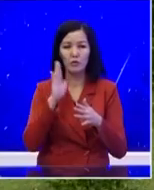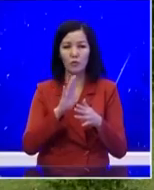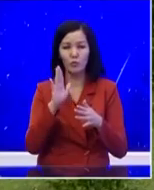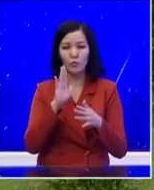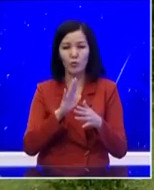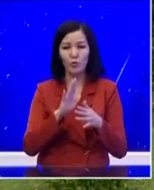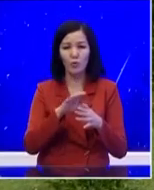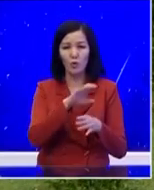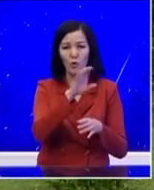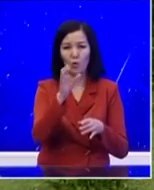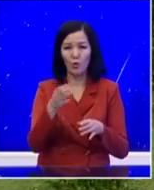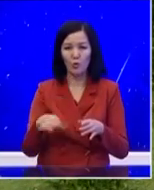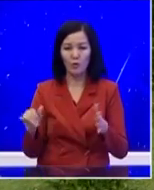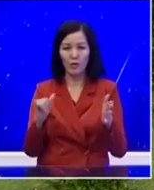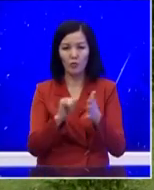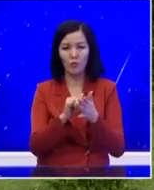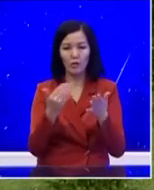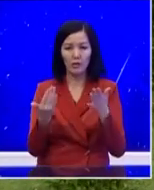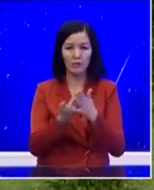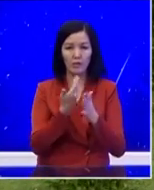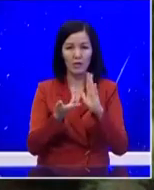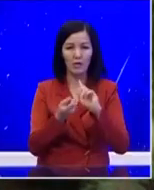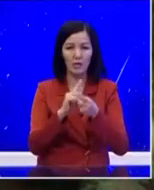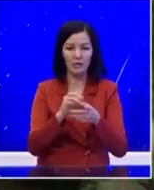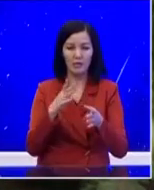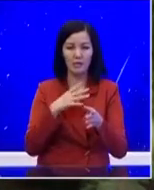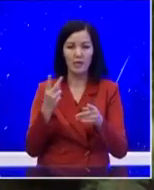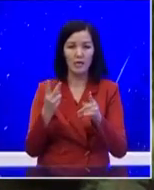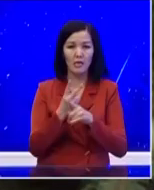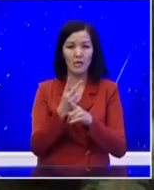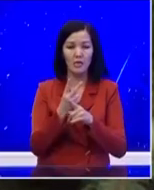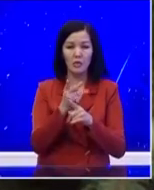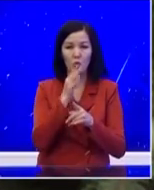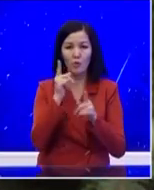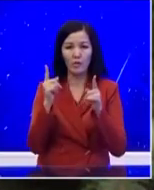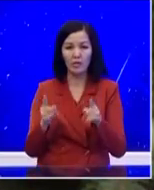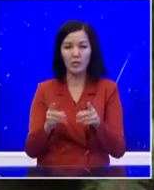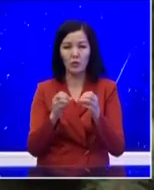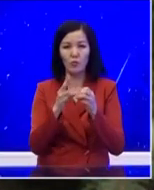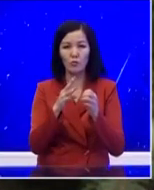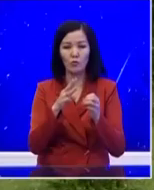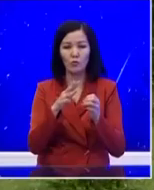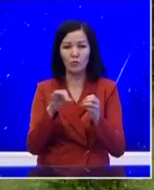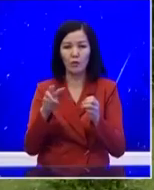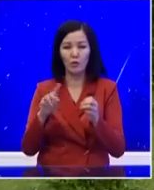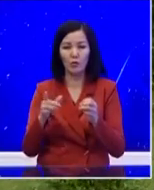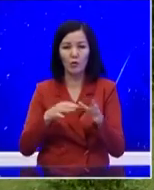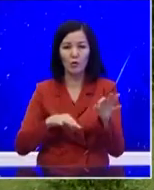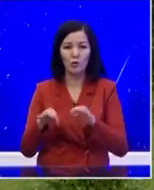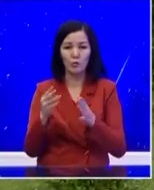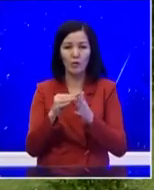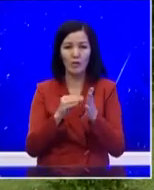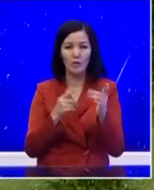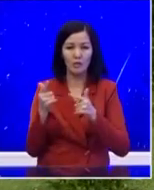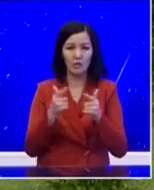құбырлары салынды. Енді екінші кезеңінде 13 миллион бейл ақша бөлініп, жобалық сметалық